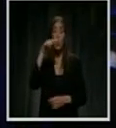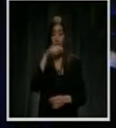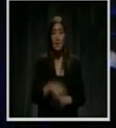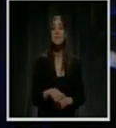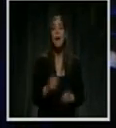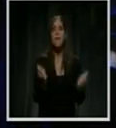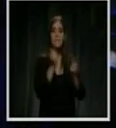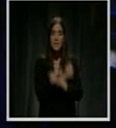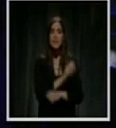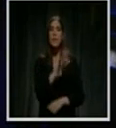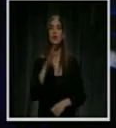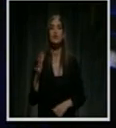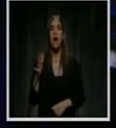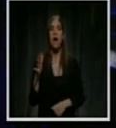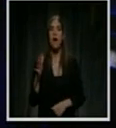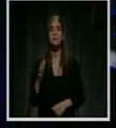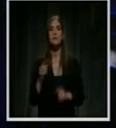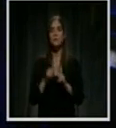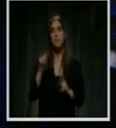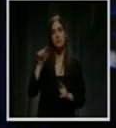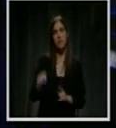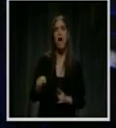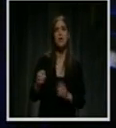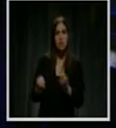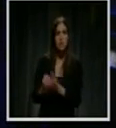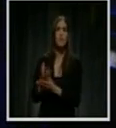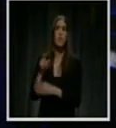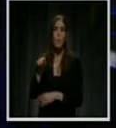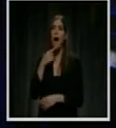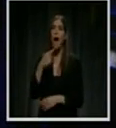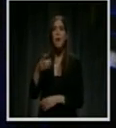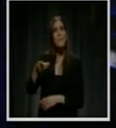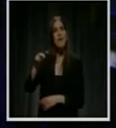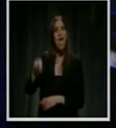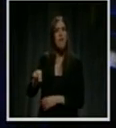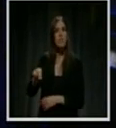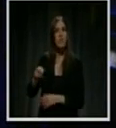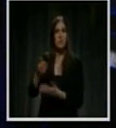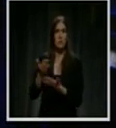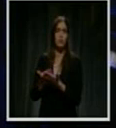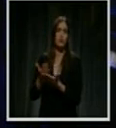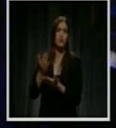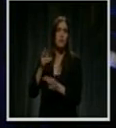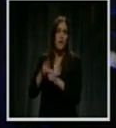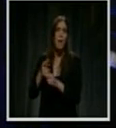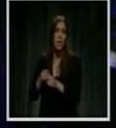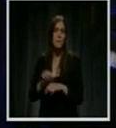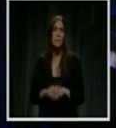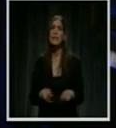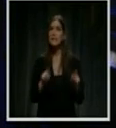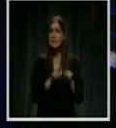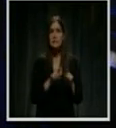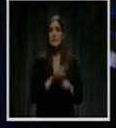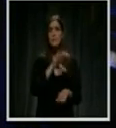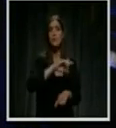dak li żvilupp li għalih fetaħ it-tieqa l-Partit Nazzjonalista ma jsejħx. Hekk kif ma sejħx ukoll lanqas dak li żvilupp li kien propost li jsir